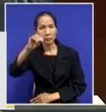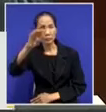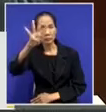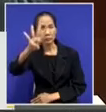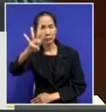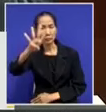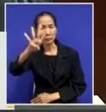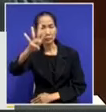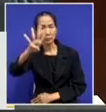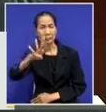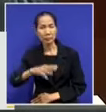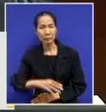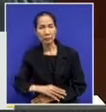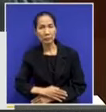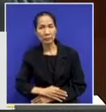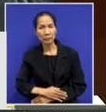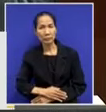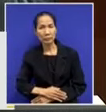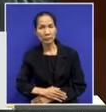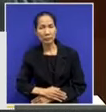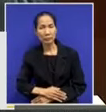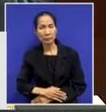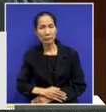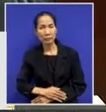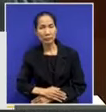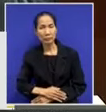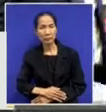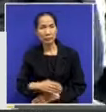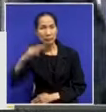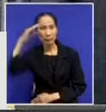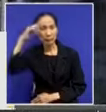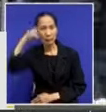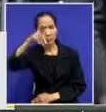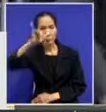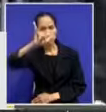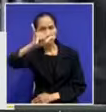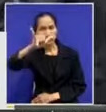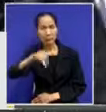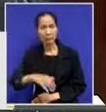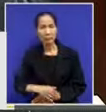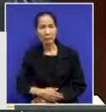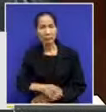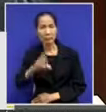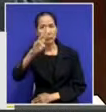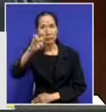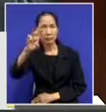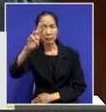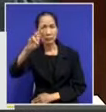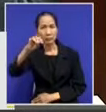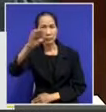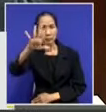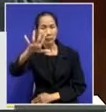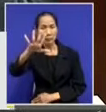664นายสุรศักดิ์ชิงนวัต พลเอกประยุทธ์จันทร์โอชาครับ